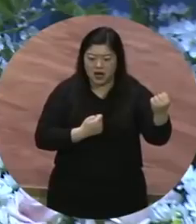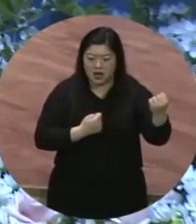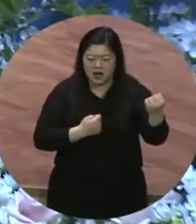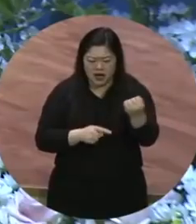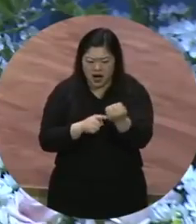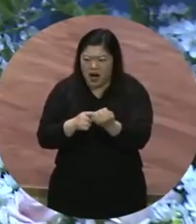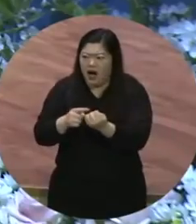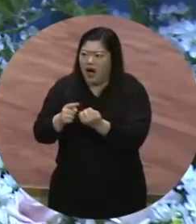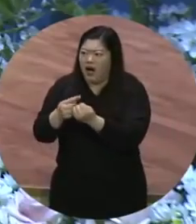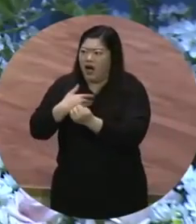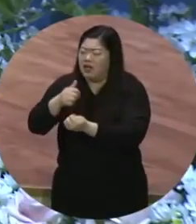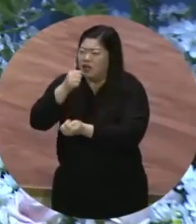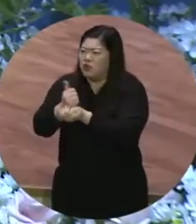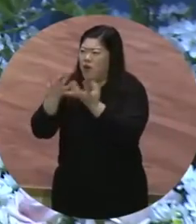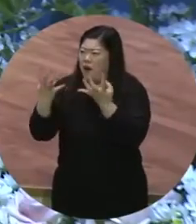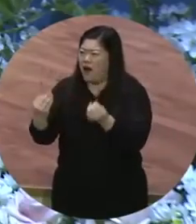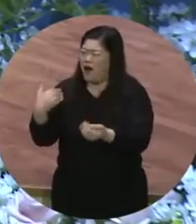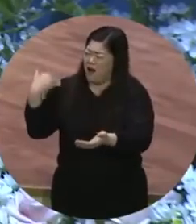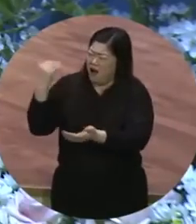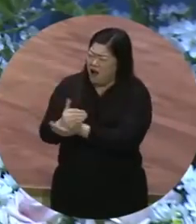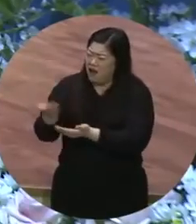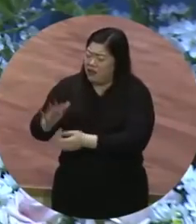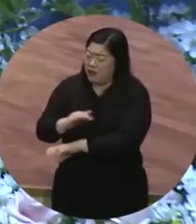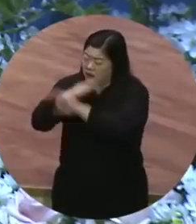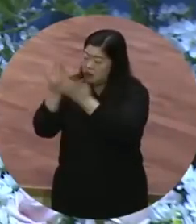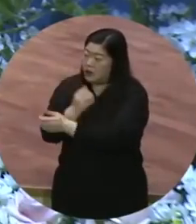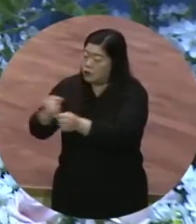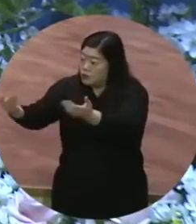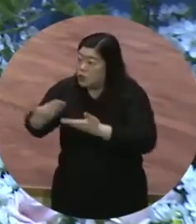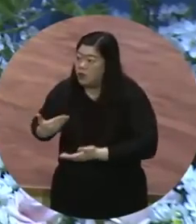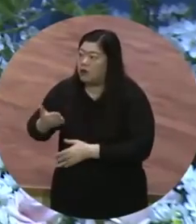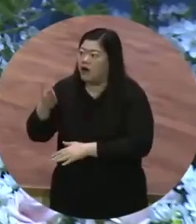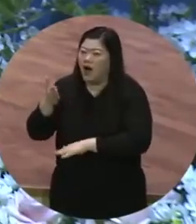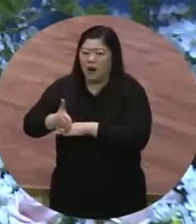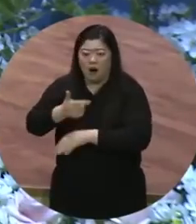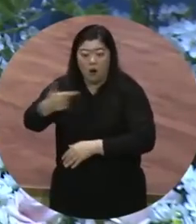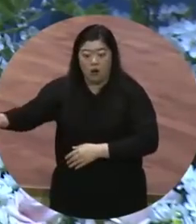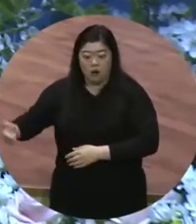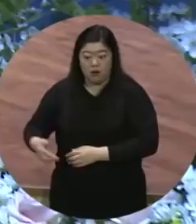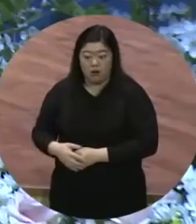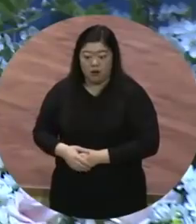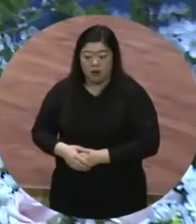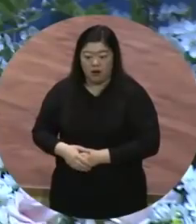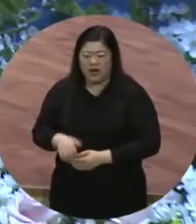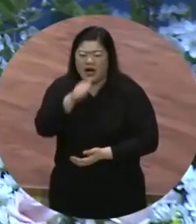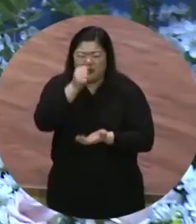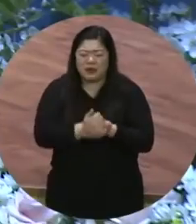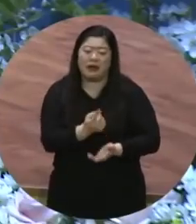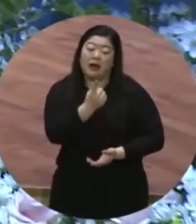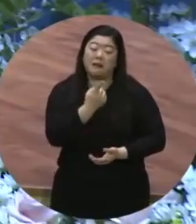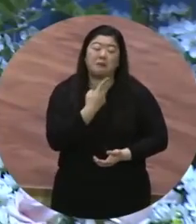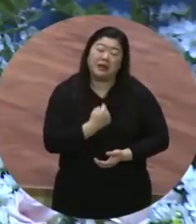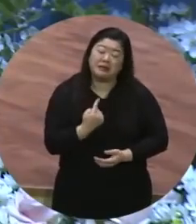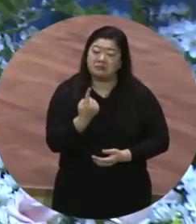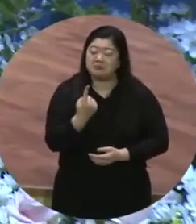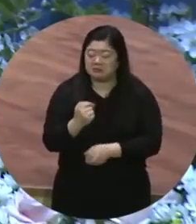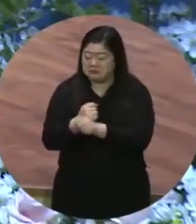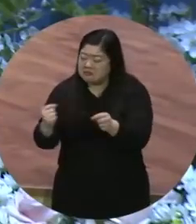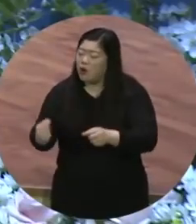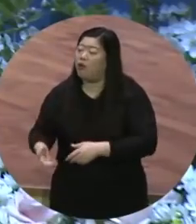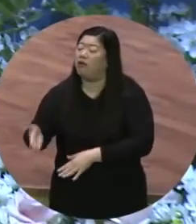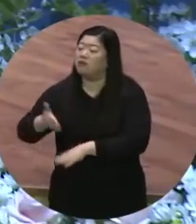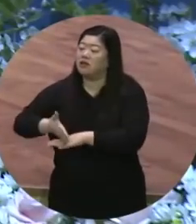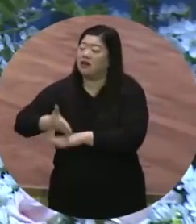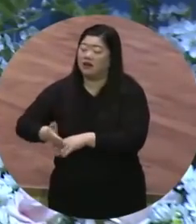그 감격과 감사가 더욱 크다. 그런 뜻이죠. 죄를 많이 지은 사람이 예수를 믿어서 죄